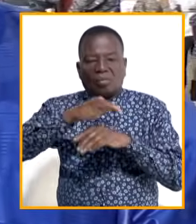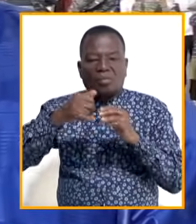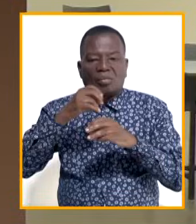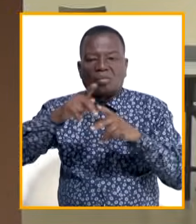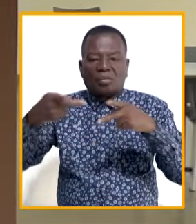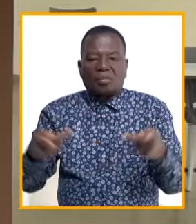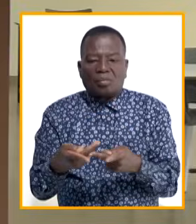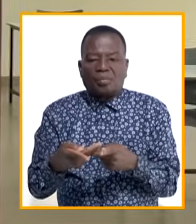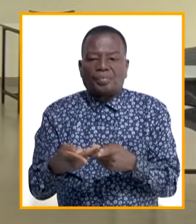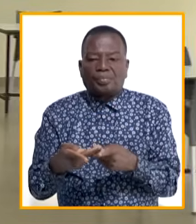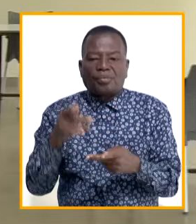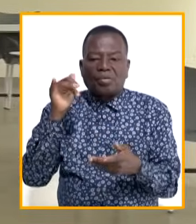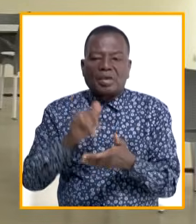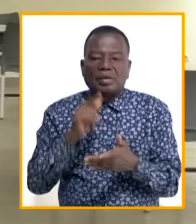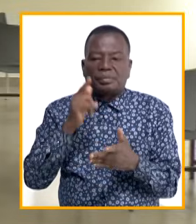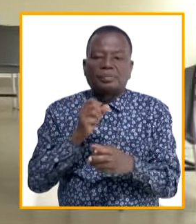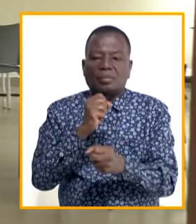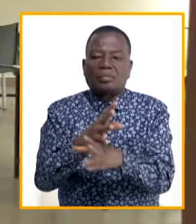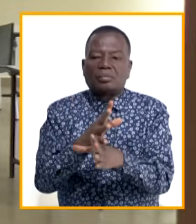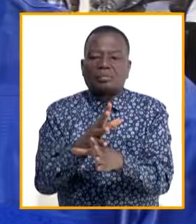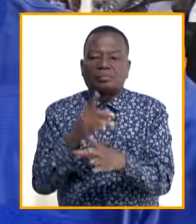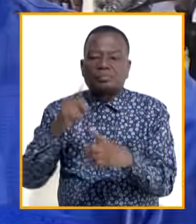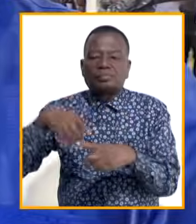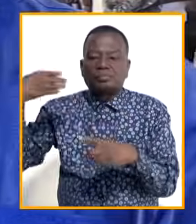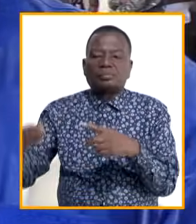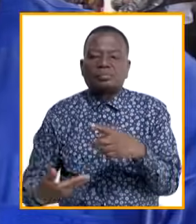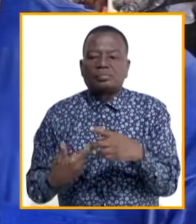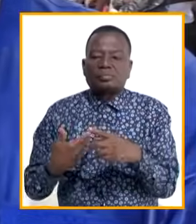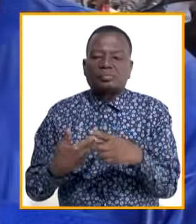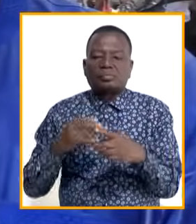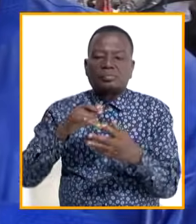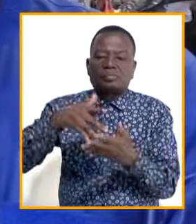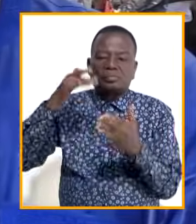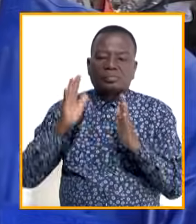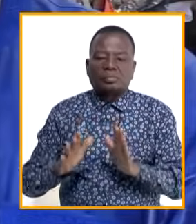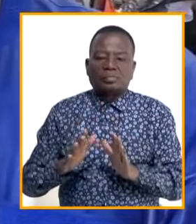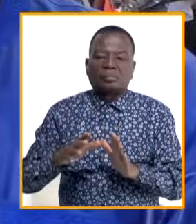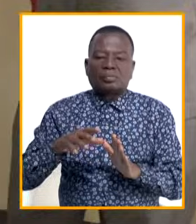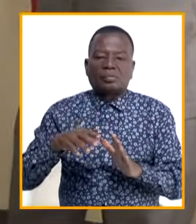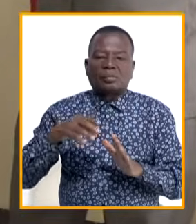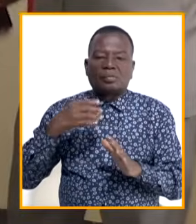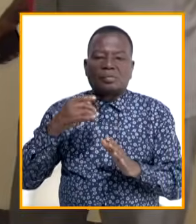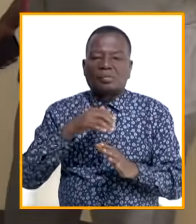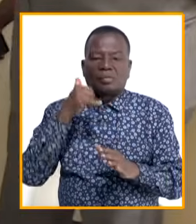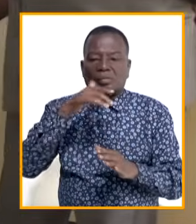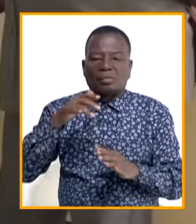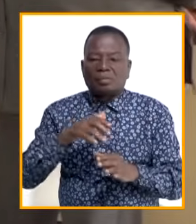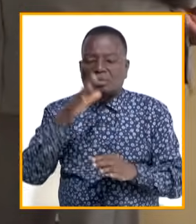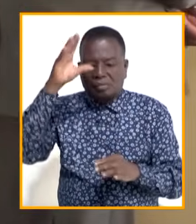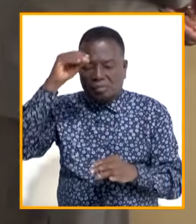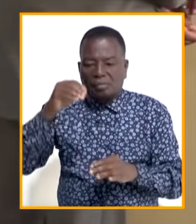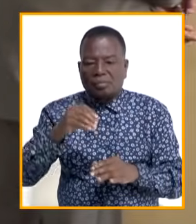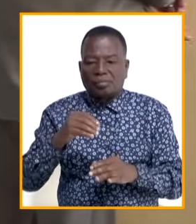est en place. La cité est prête à recevoir les étudiants et les étudiantes. Dortoirs,